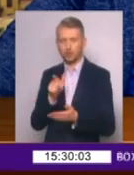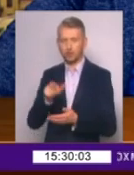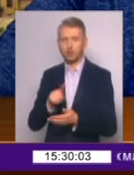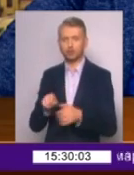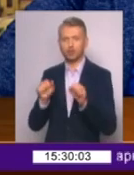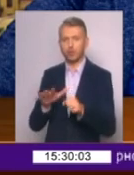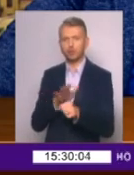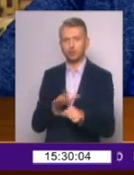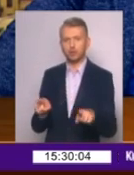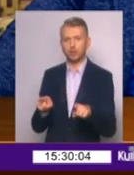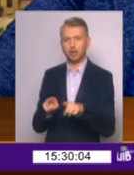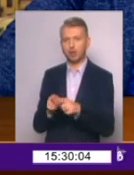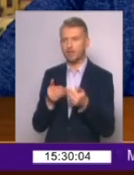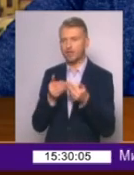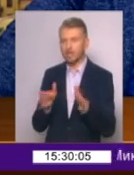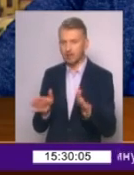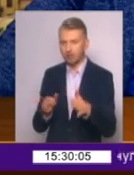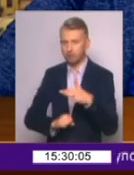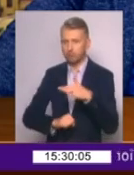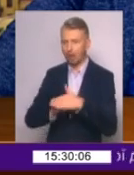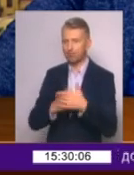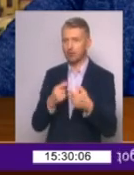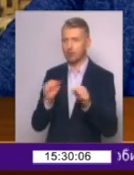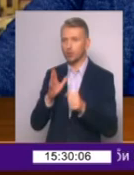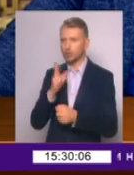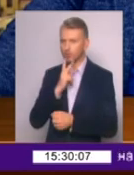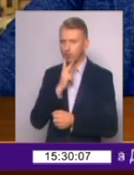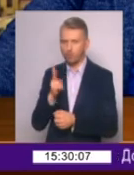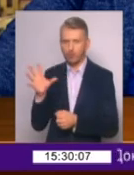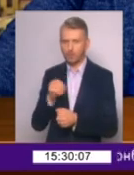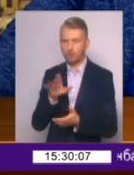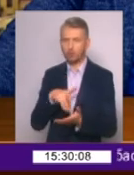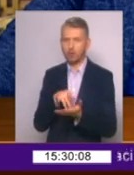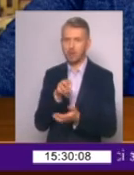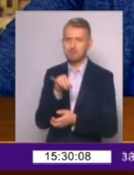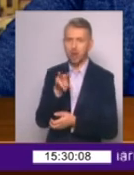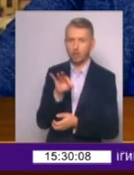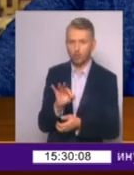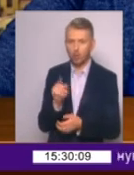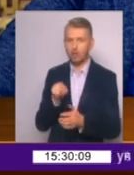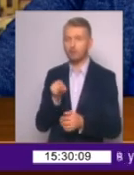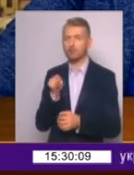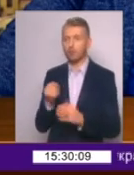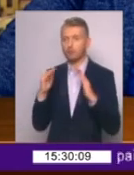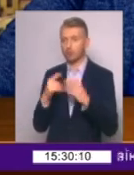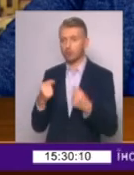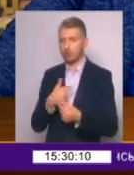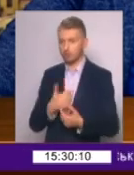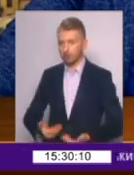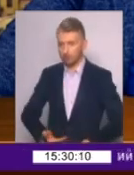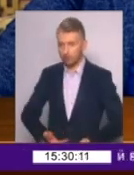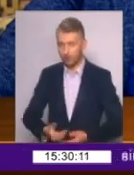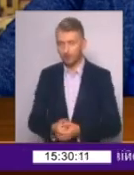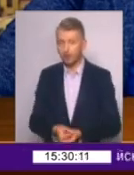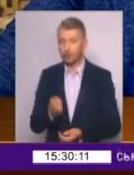може бути ось така відкрита взагалі база, де можна буде побачити повністю все комунальне майно, навіть у тому будинку, де ми живемо.